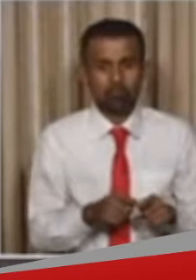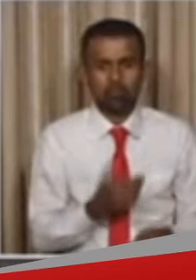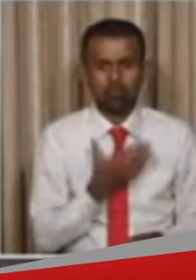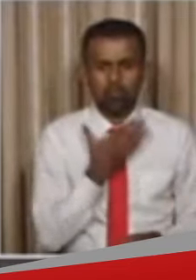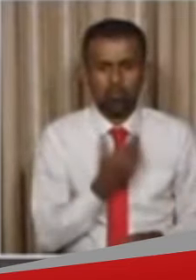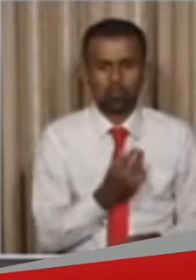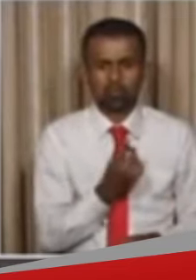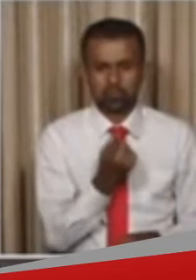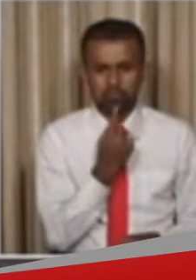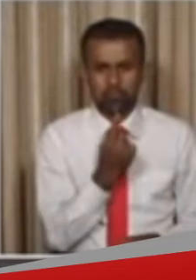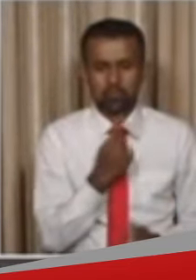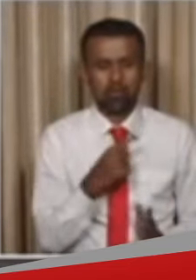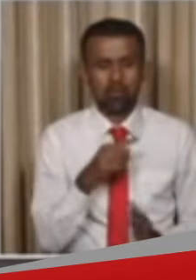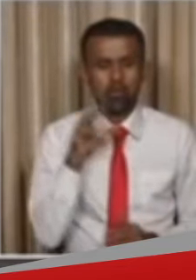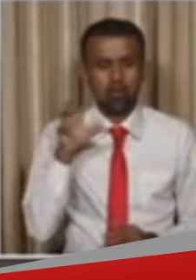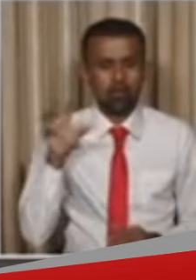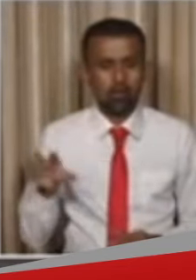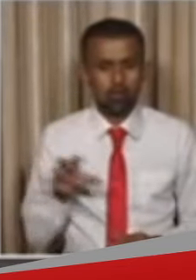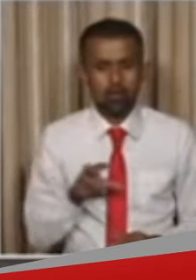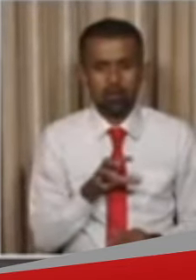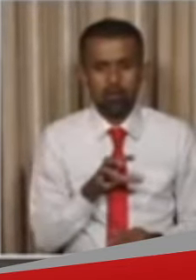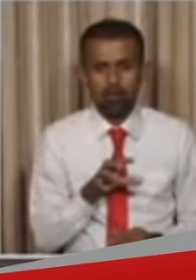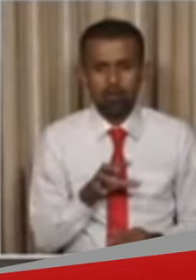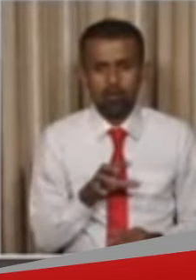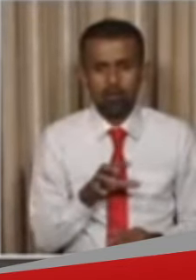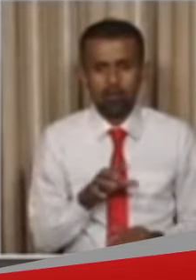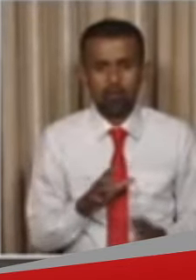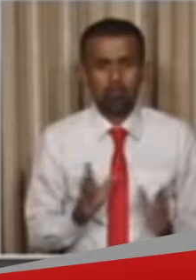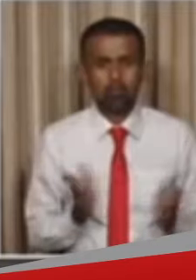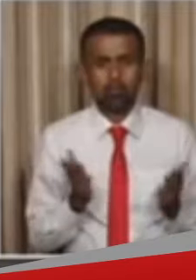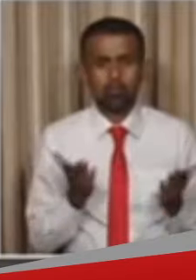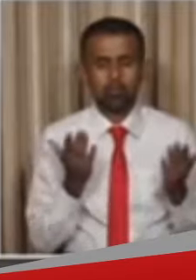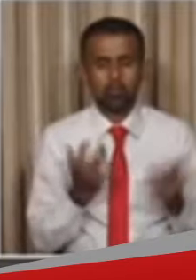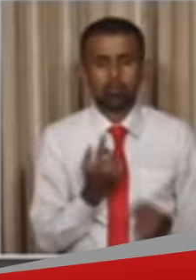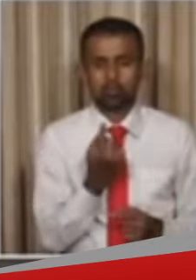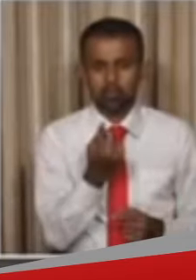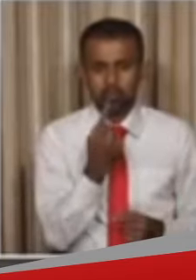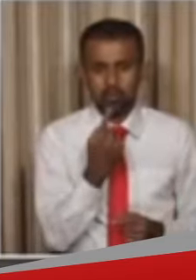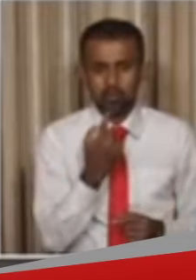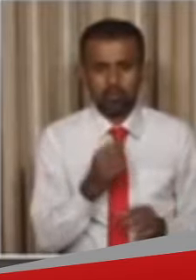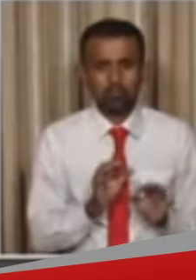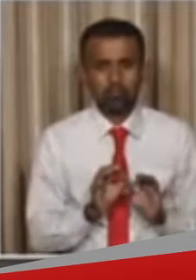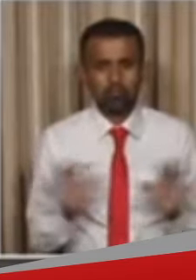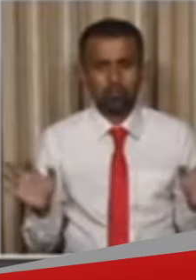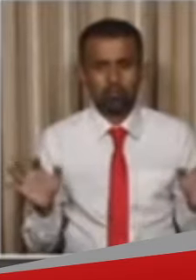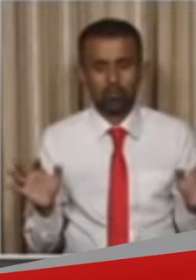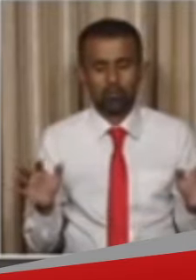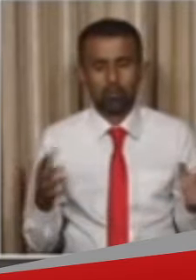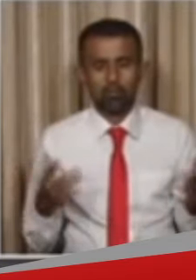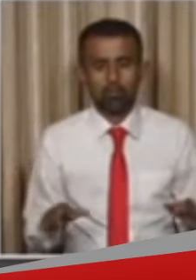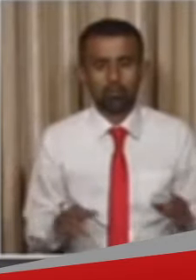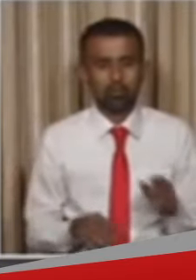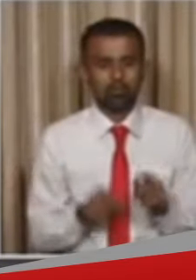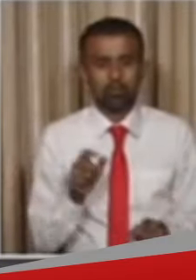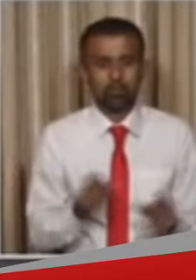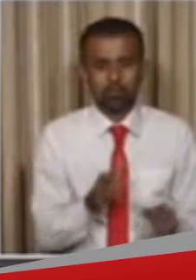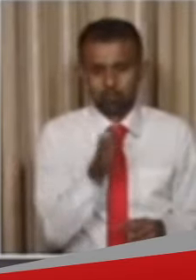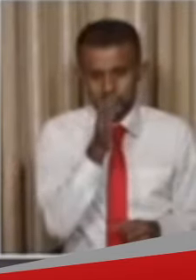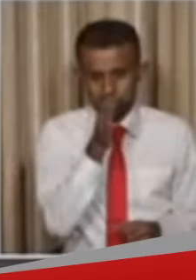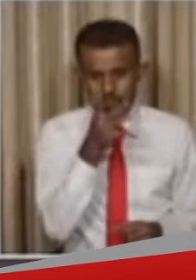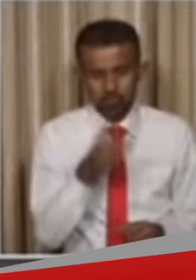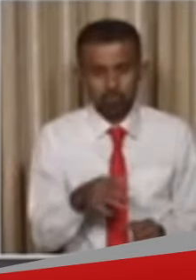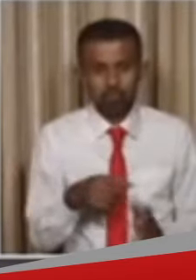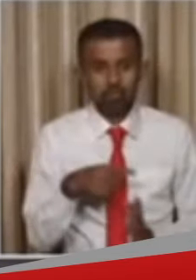කියලා රටවල් ගණනක පවත්වාගෙන යනවායි කියලා ප්‍රකාශ කළා. මිනිස්සු රවට්ටලා